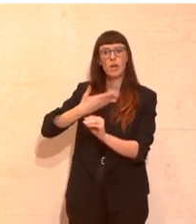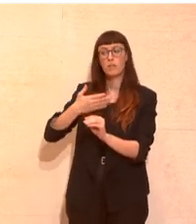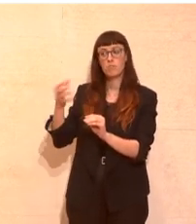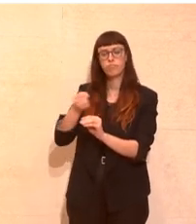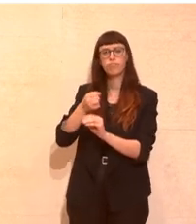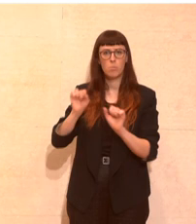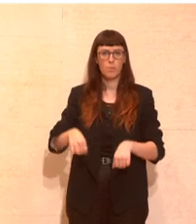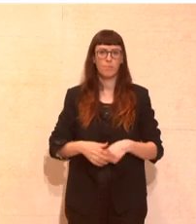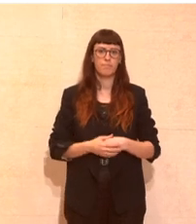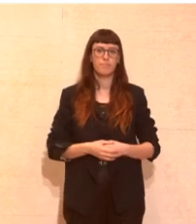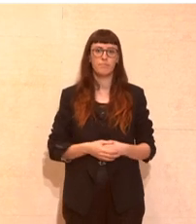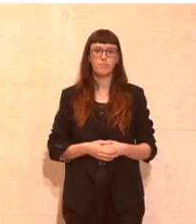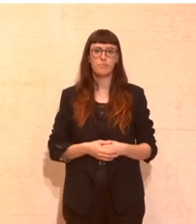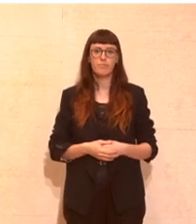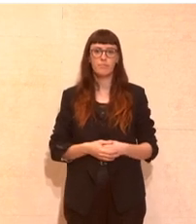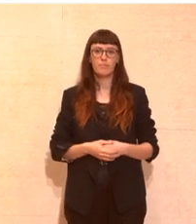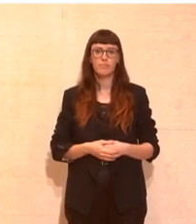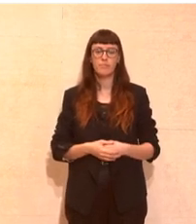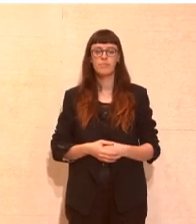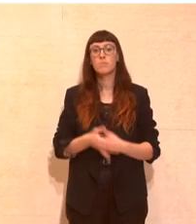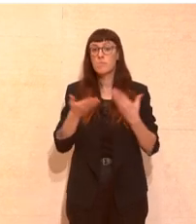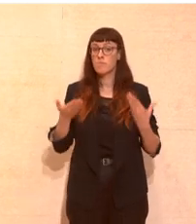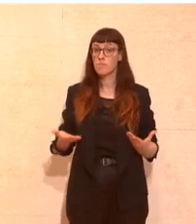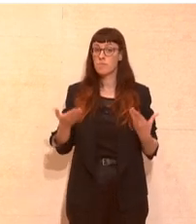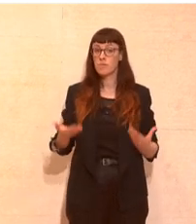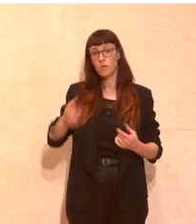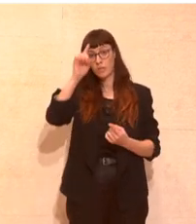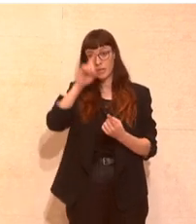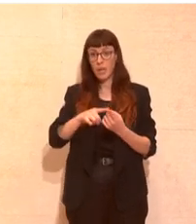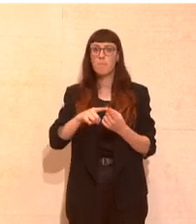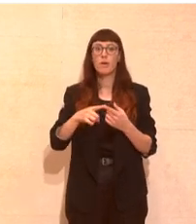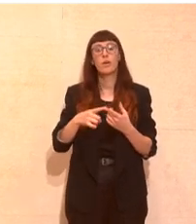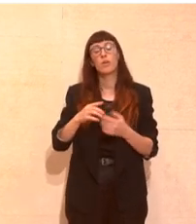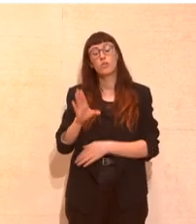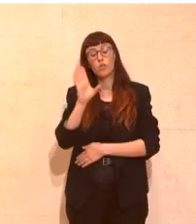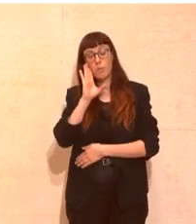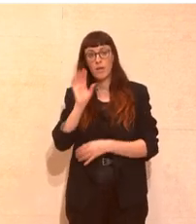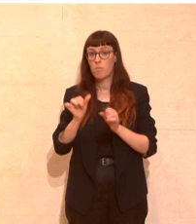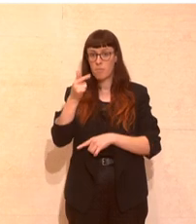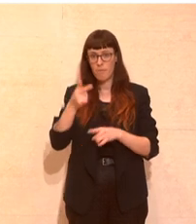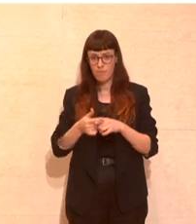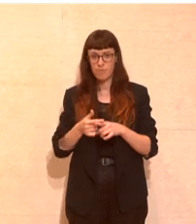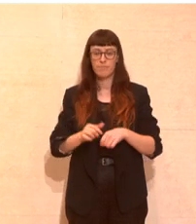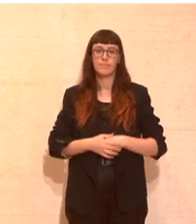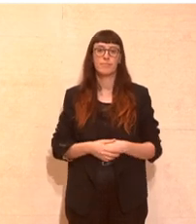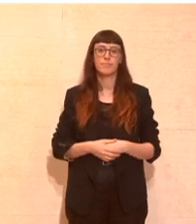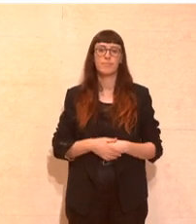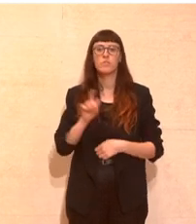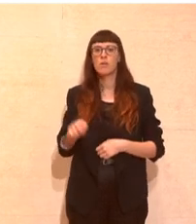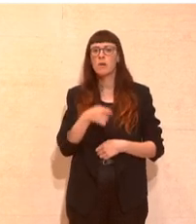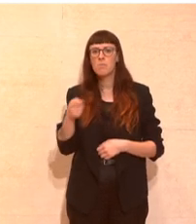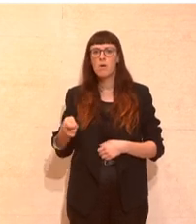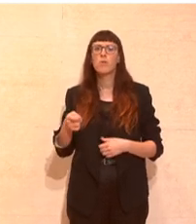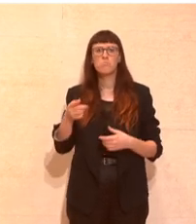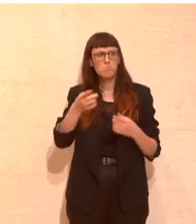privilège d'avoir pour ce premier bulletin la thématique du sommeil. Donc vous avez dû recevoir par mail ce bulletin qui s'appelle Le